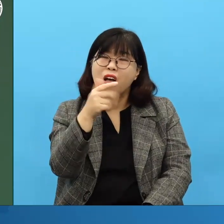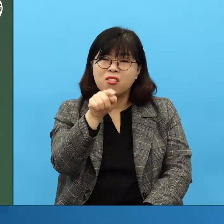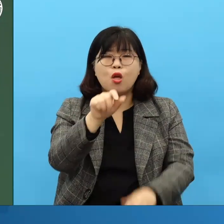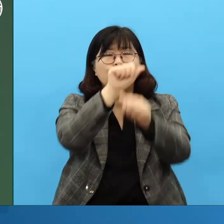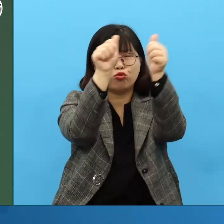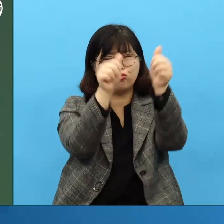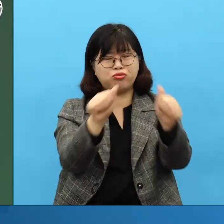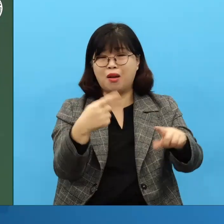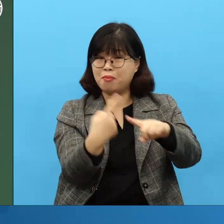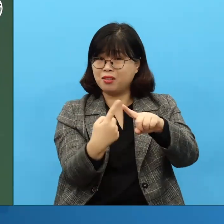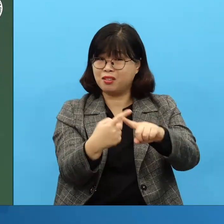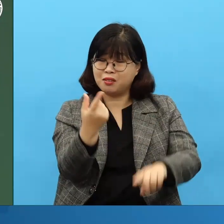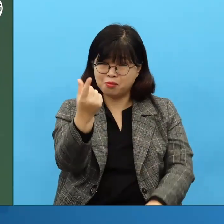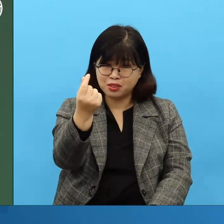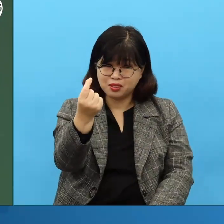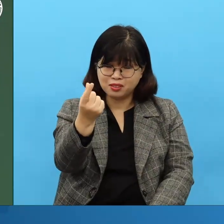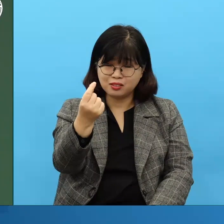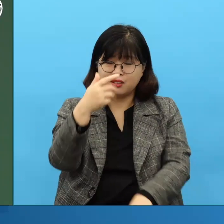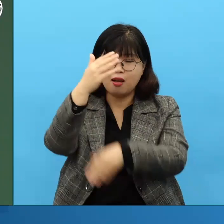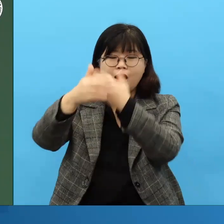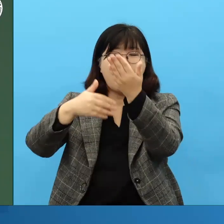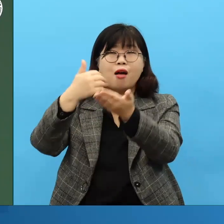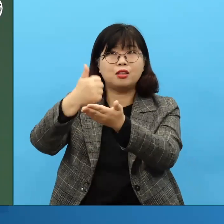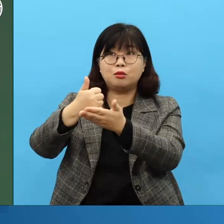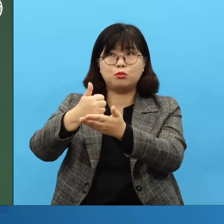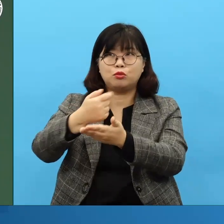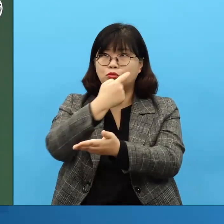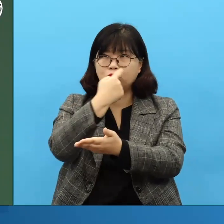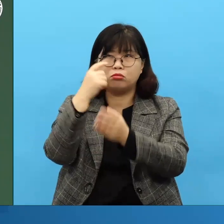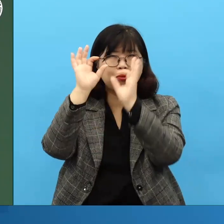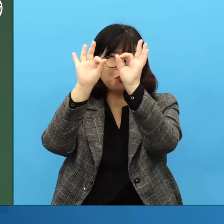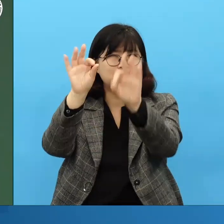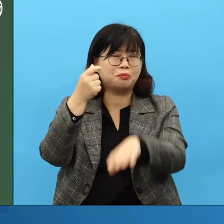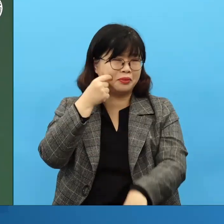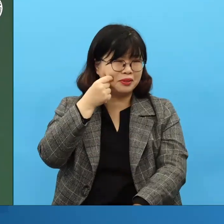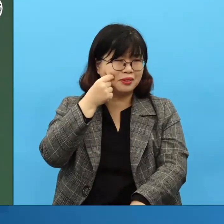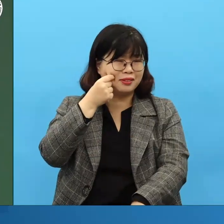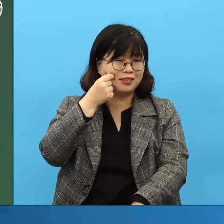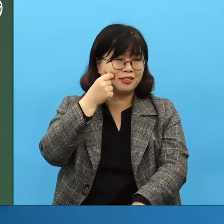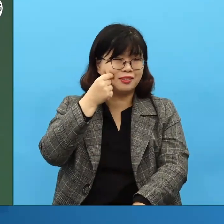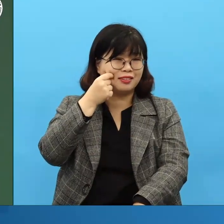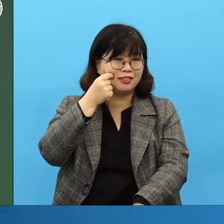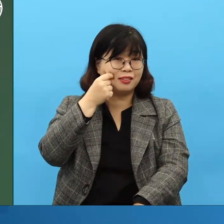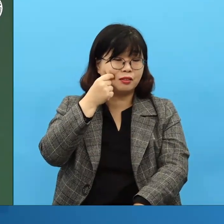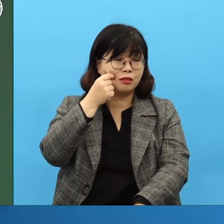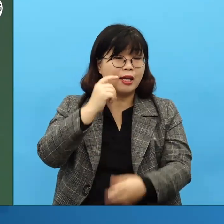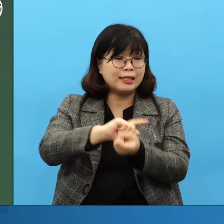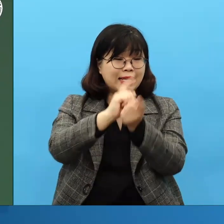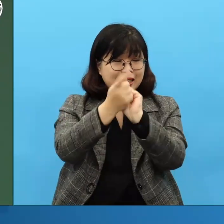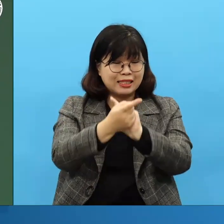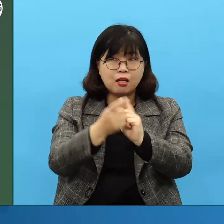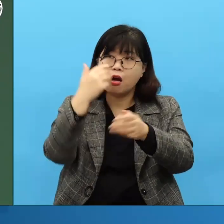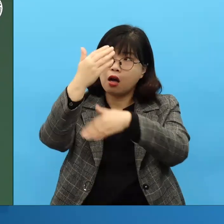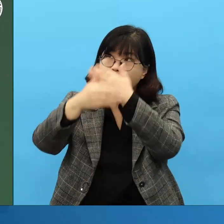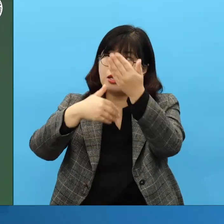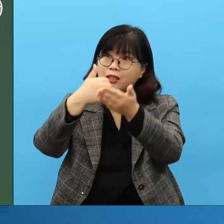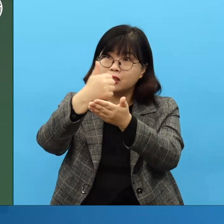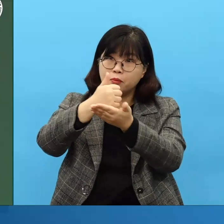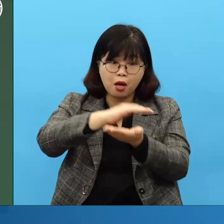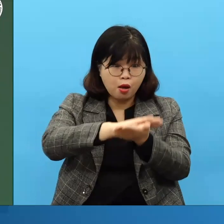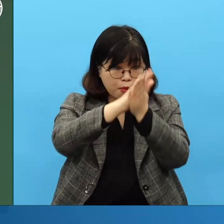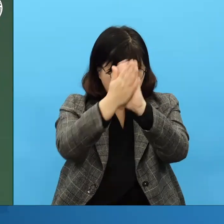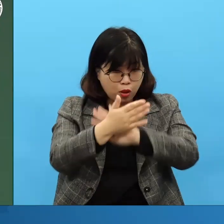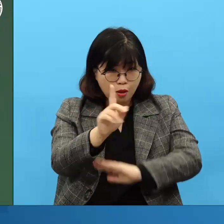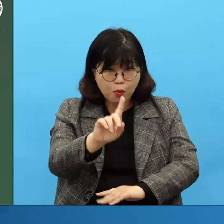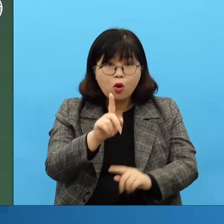아니거든요. All the visible, tangible things are all falsehoods. They're not what's 그래서 genuine. 유일하게 하나님이 말씀으로 역사하시는 거예요. And that's why we see only God, Him